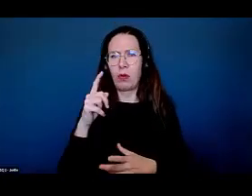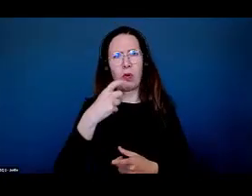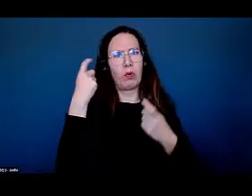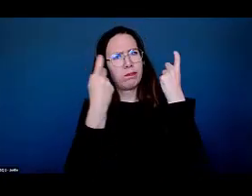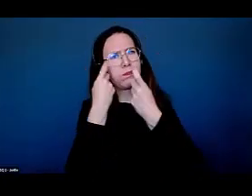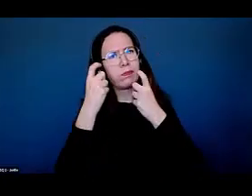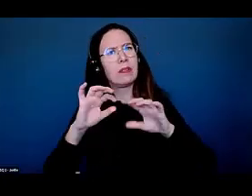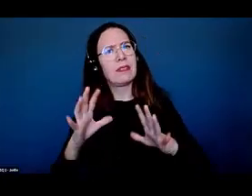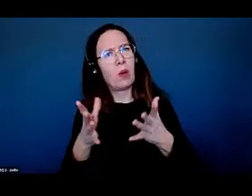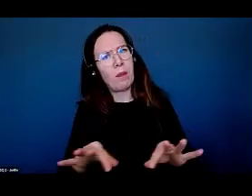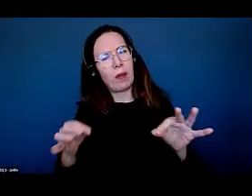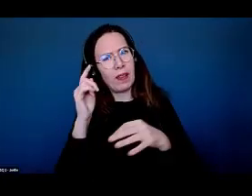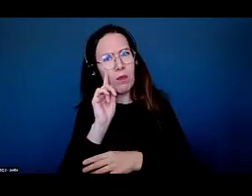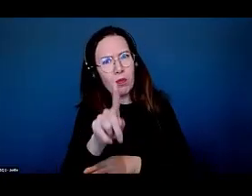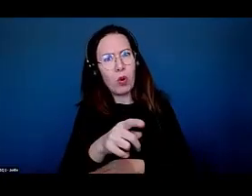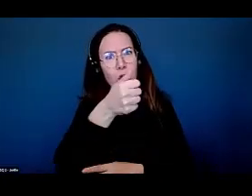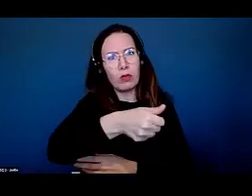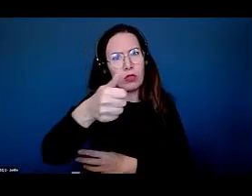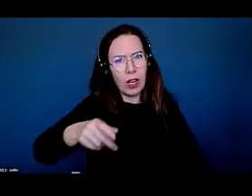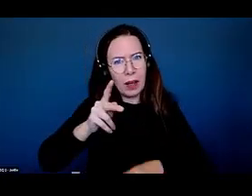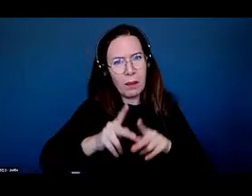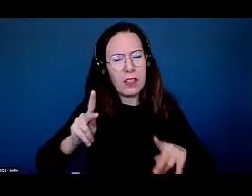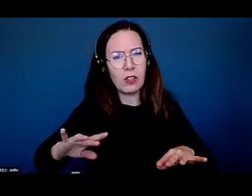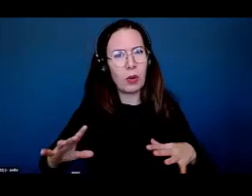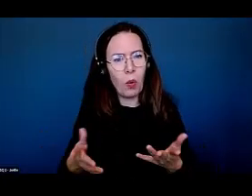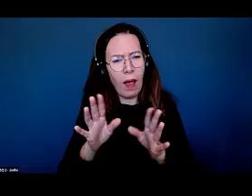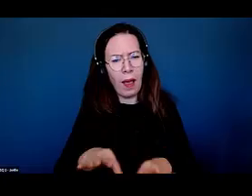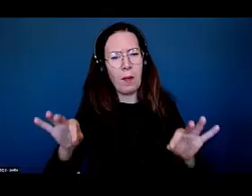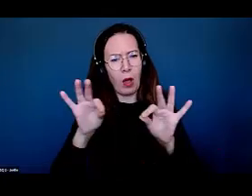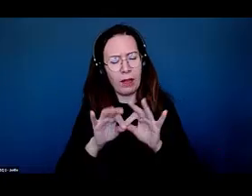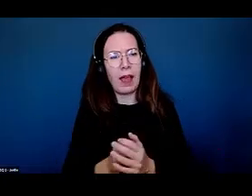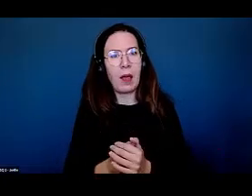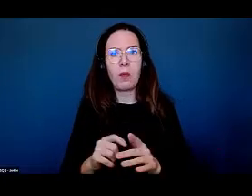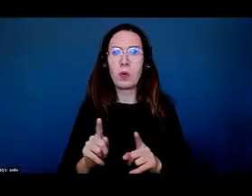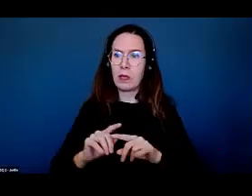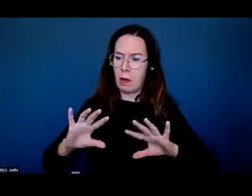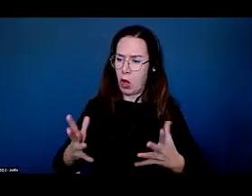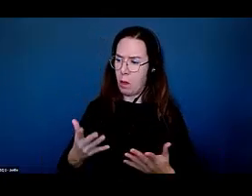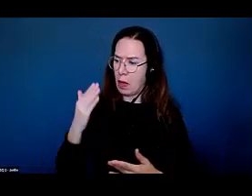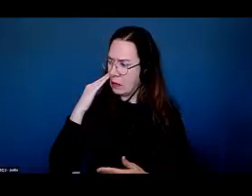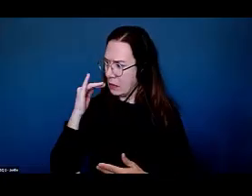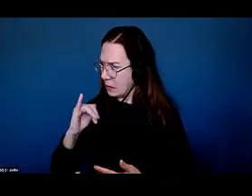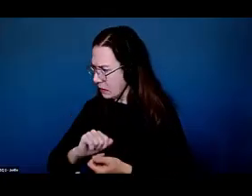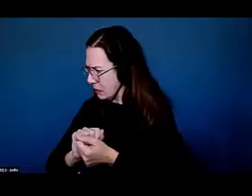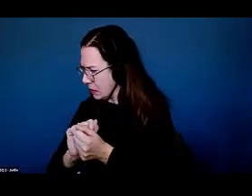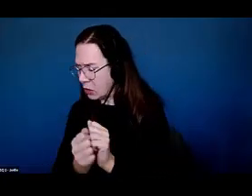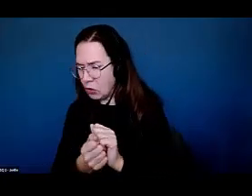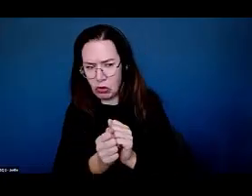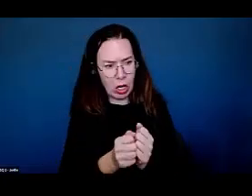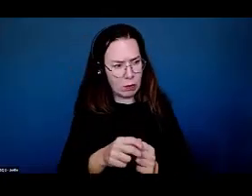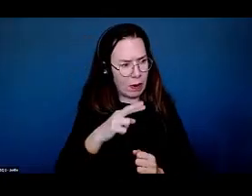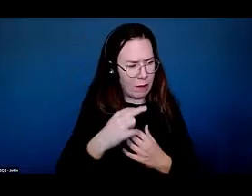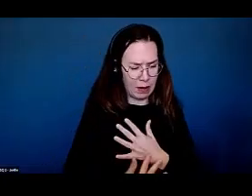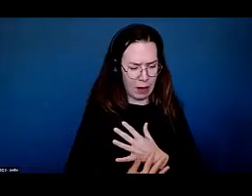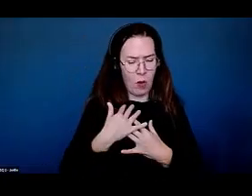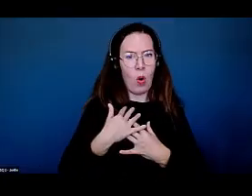Nous devons nous demander qu'est-ce qui compte pour vous, pour chaque personne, et ensuite se demander comment savoir si un